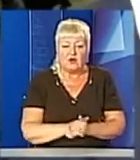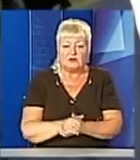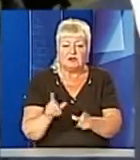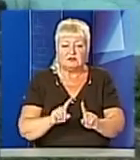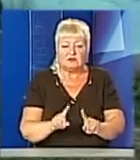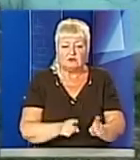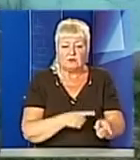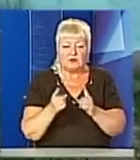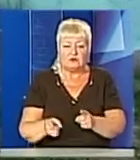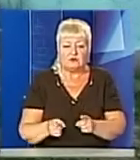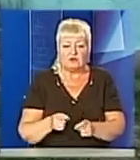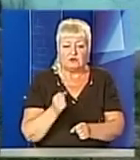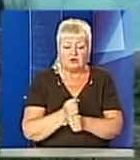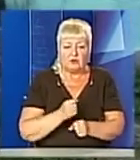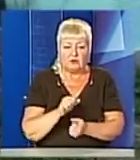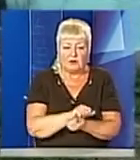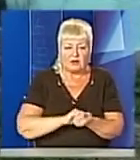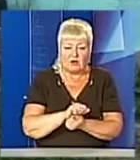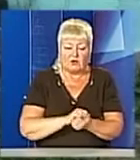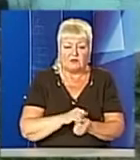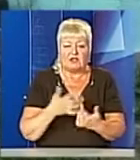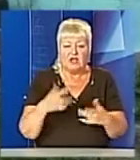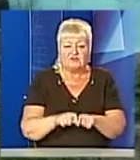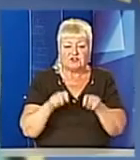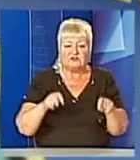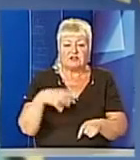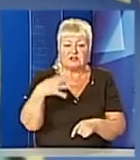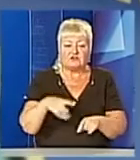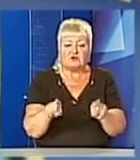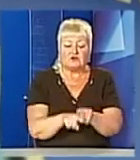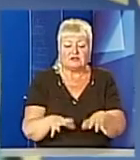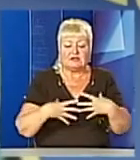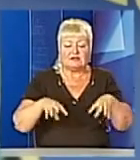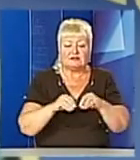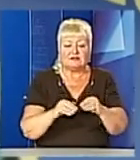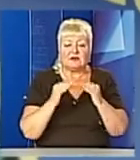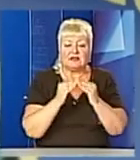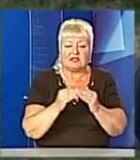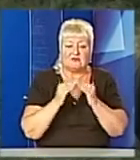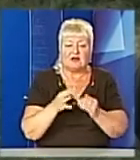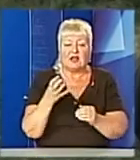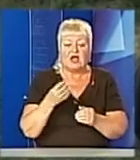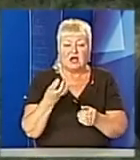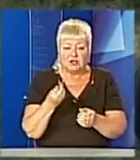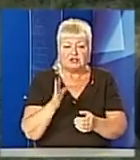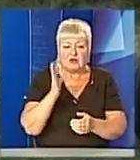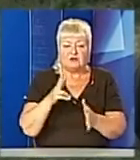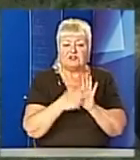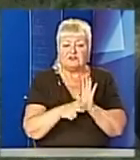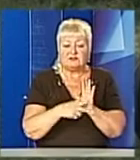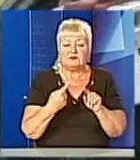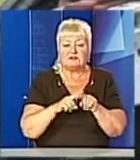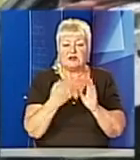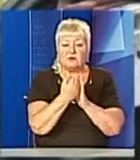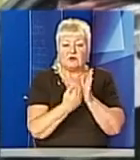до переробки. В межах проекту вже відкрили 40 таких сімейних ферм, на стадії формування ще 80. Ця програма діє в